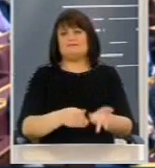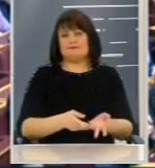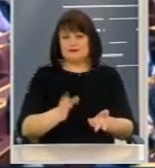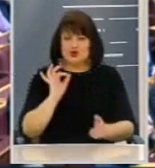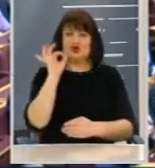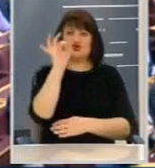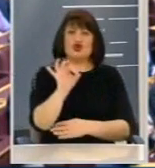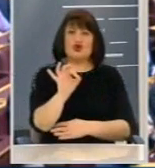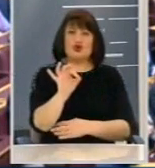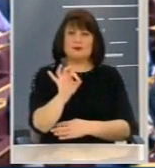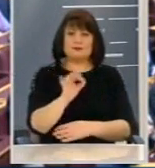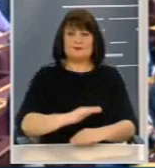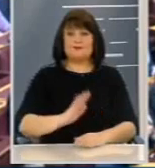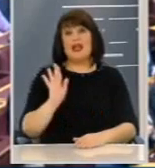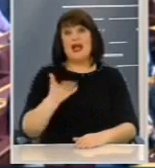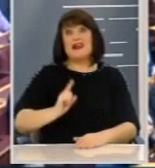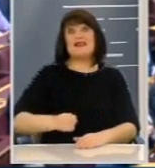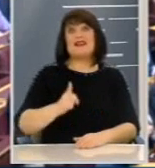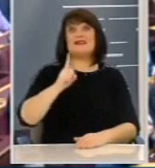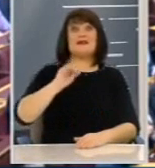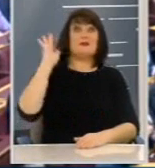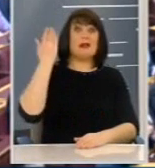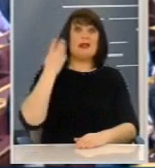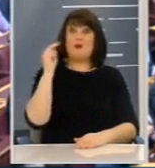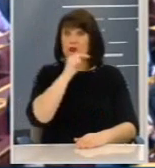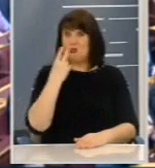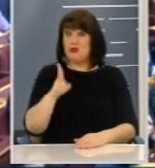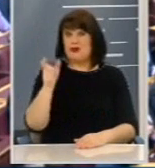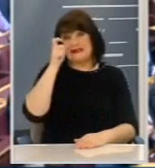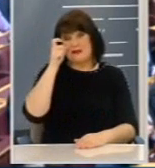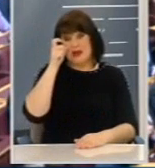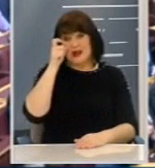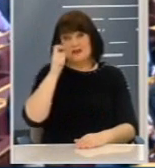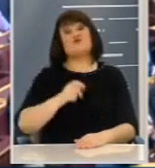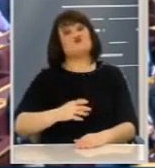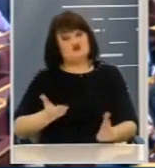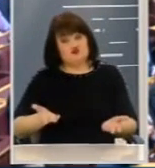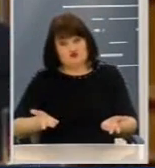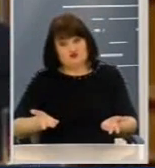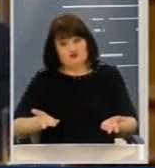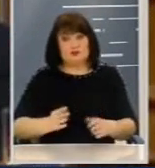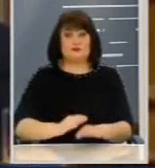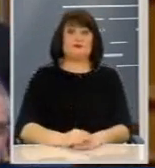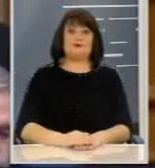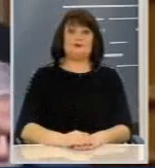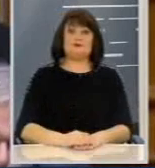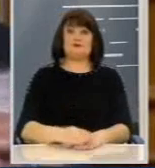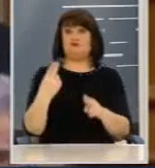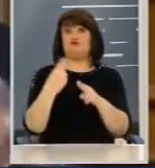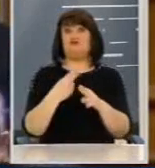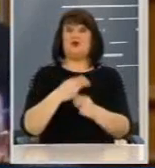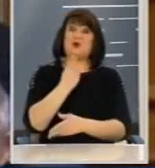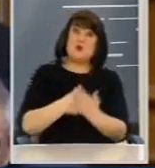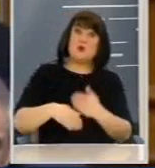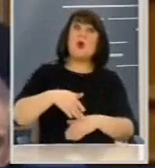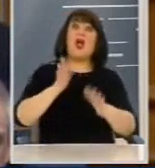Βεβαίως, αν αυτό το έκανε κάποτε ο δικός σας ο Πρωθυπουργός, ο κ. Σαμαράς, θα ήταν ο άνθρωπος εκείνος που ακάματα